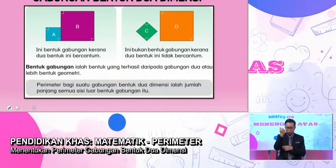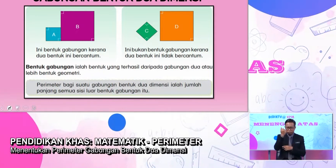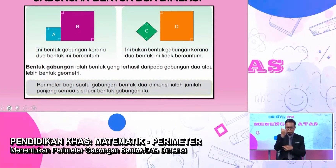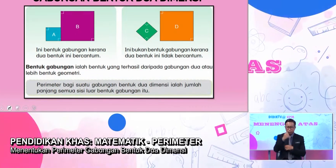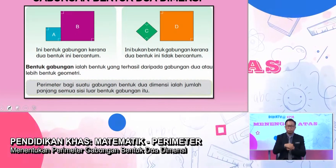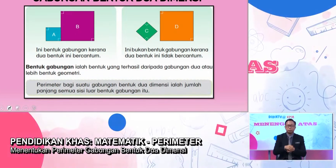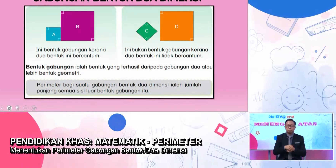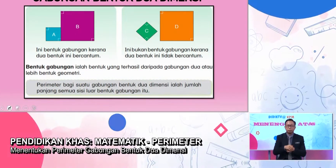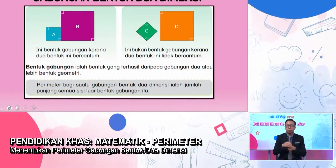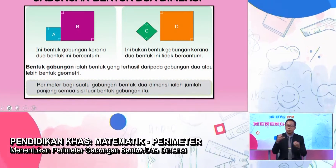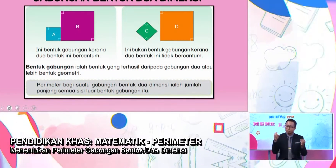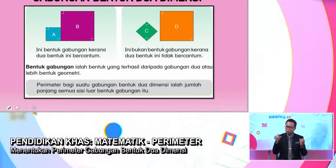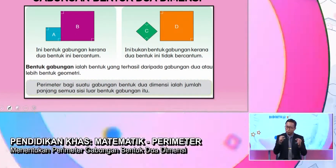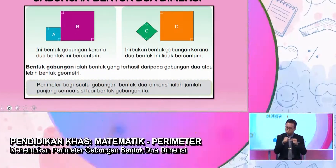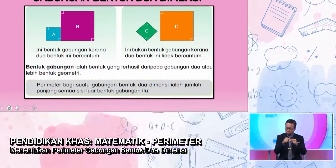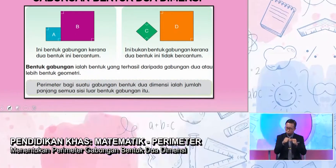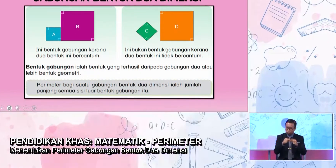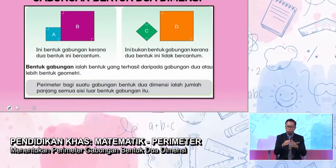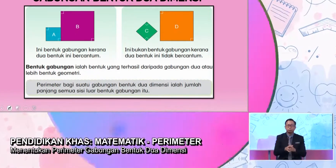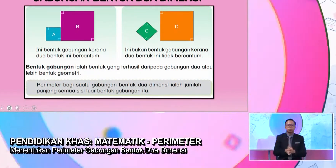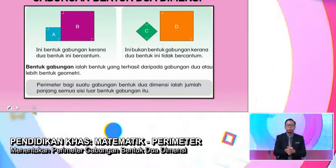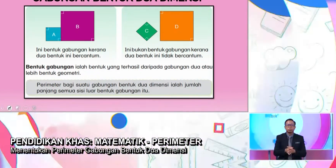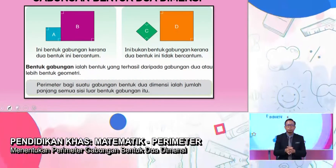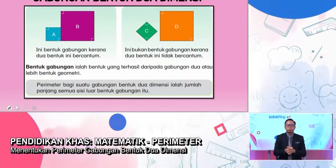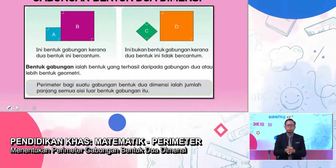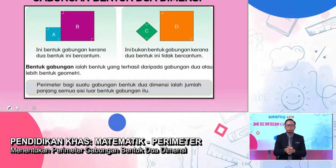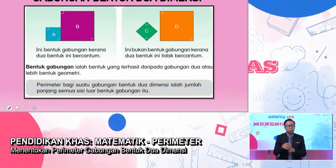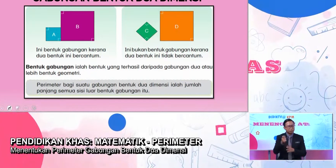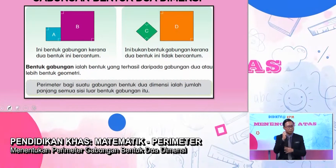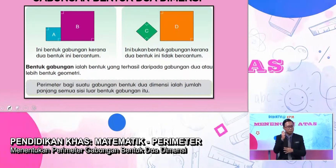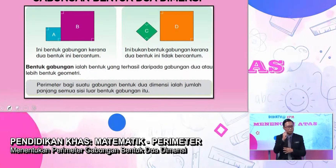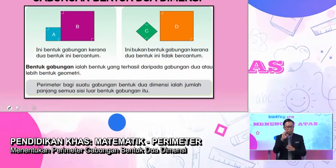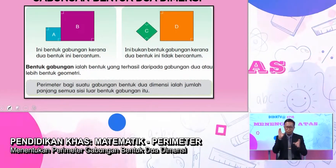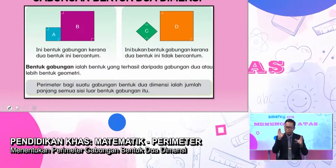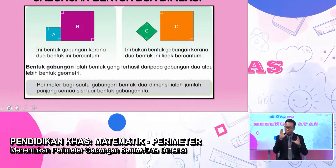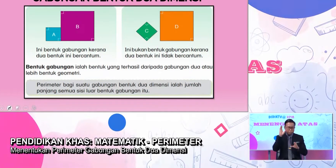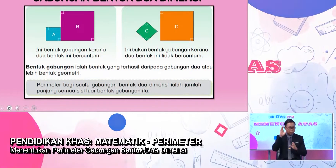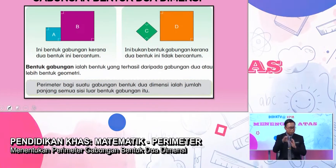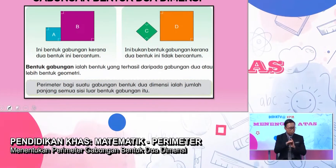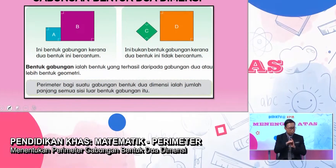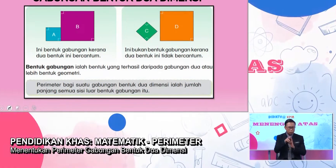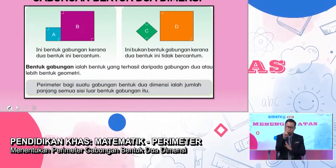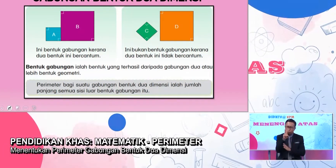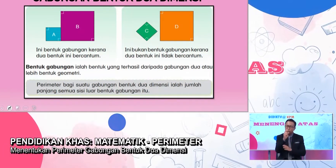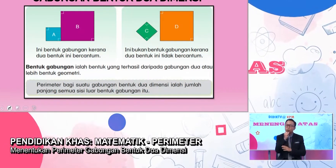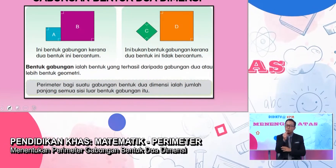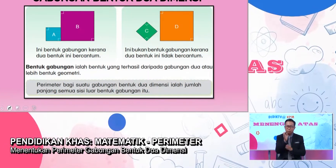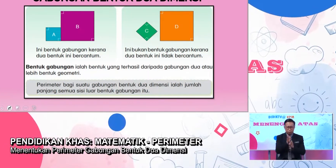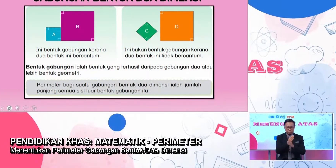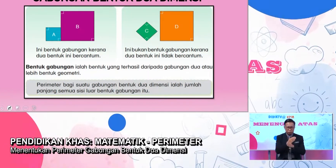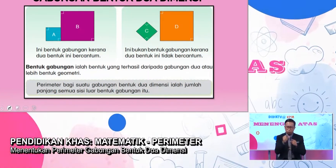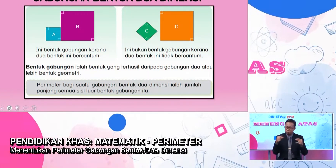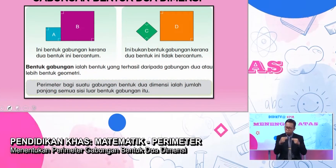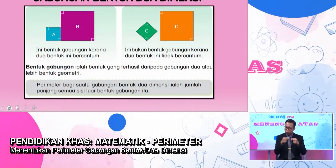bercampur cantum betul oke beban di gampang yang kedua ini bukan bentuk gabungan